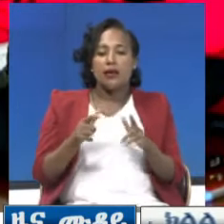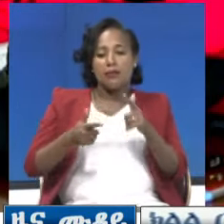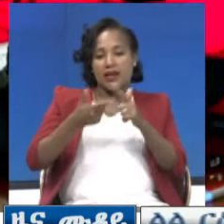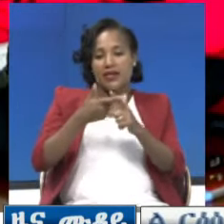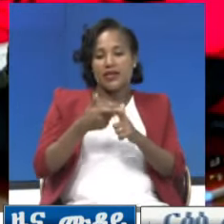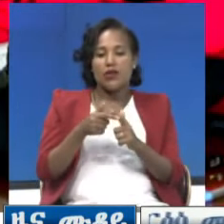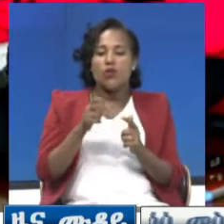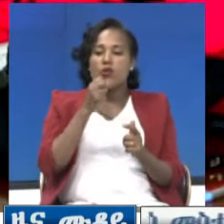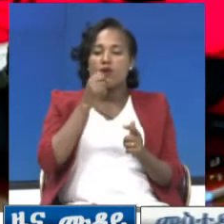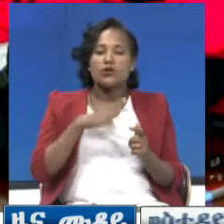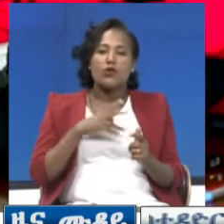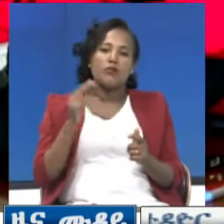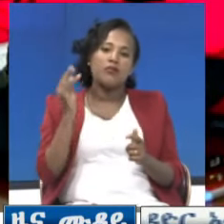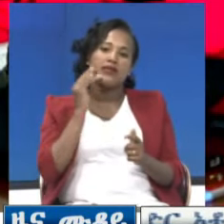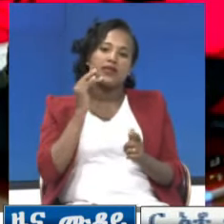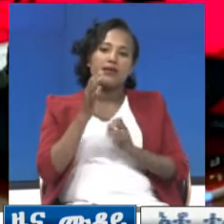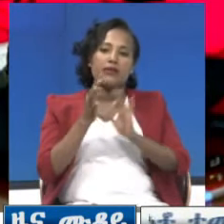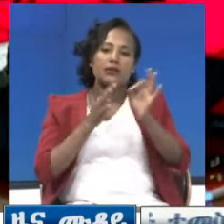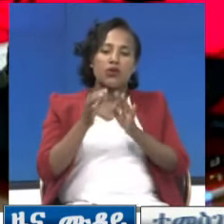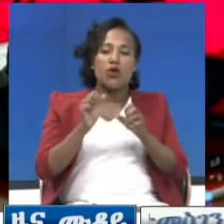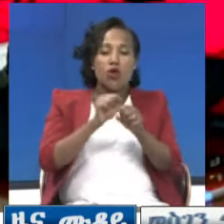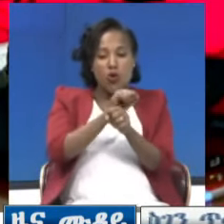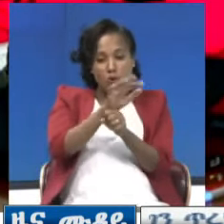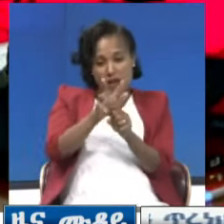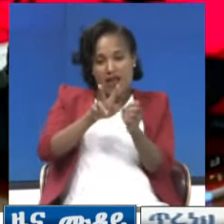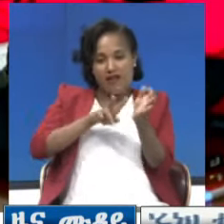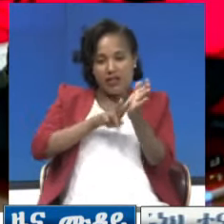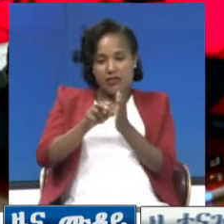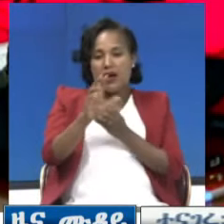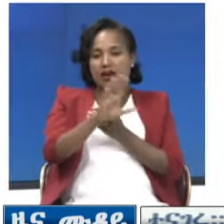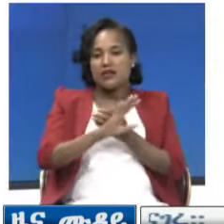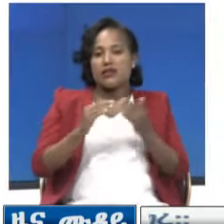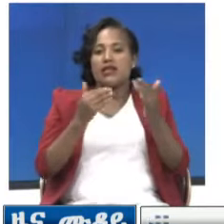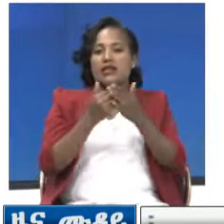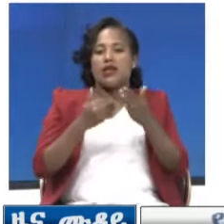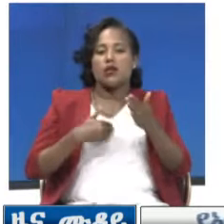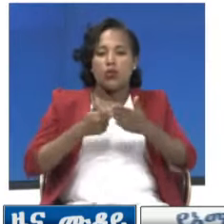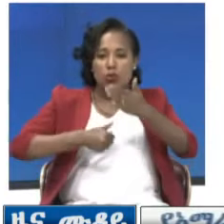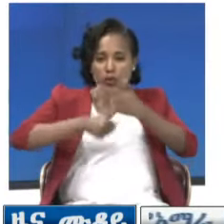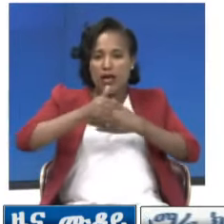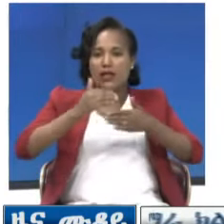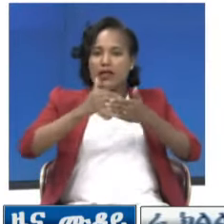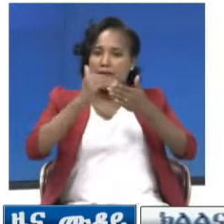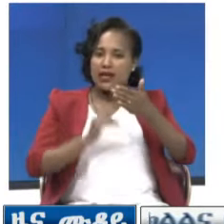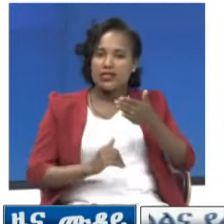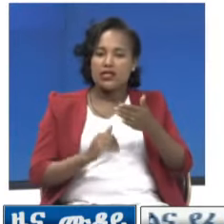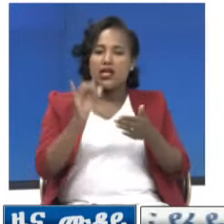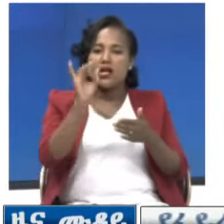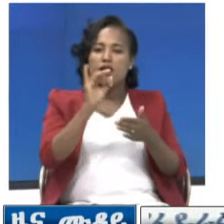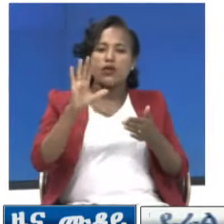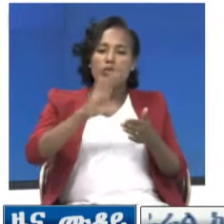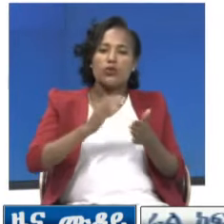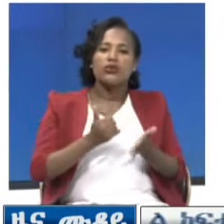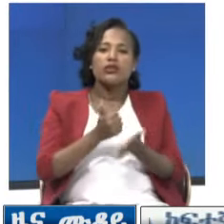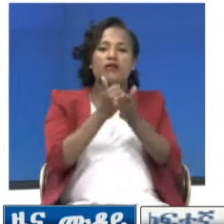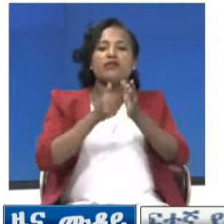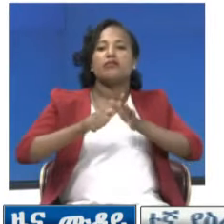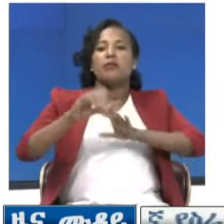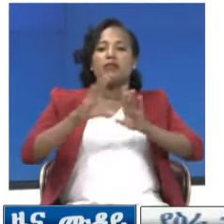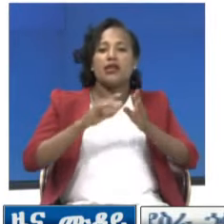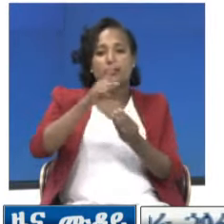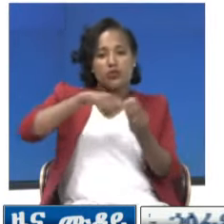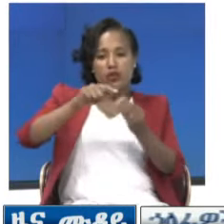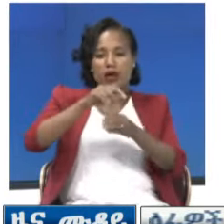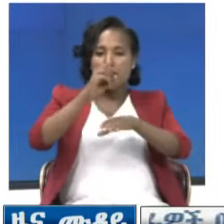ወይዘሮ መስከረም አብራ ገልጸዋል። የኮሮና ቫይረስ በሀገራችን እያደረሰ ያለውን ጉዳት ለመቀነስም ሊጉ ድጋፍ በሚደረግበት